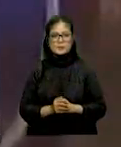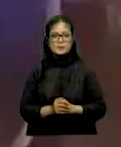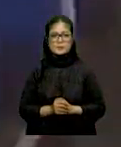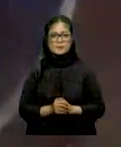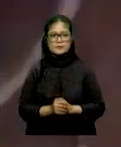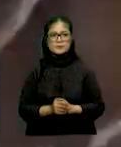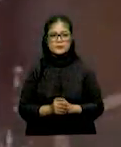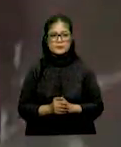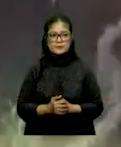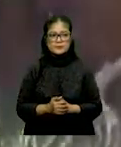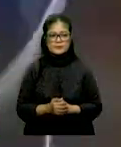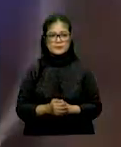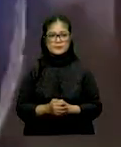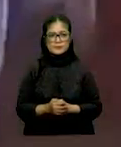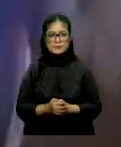Korban padi ini